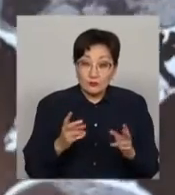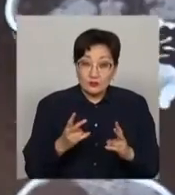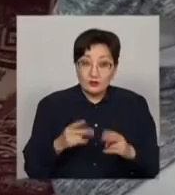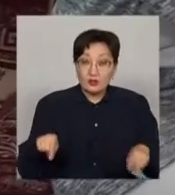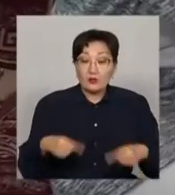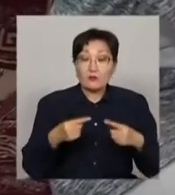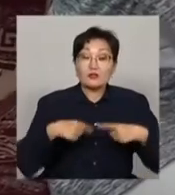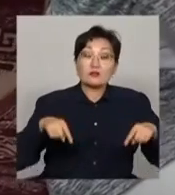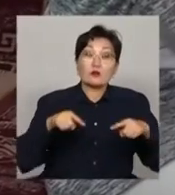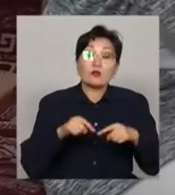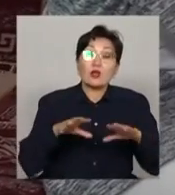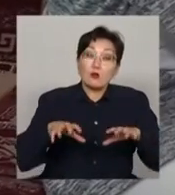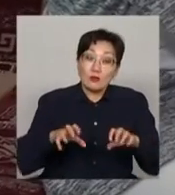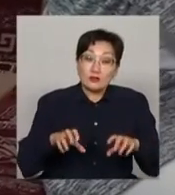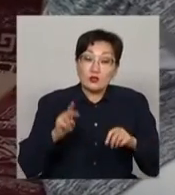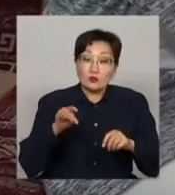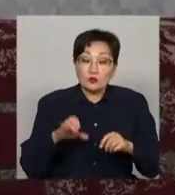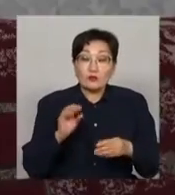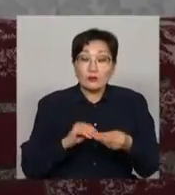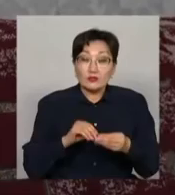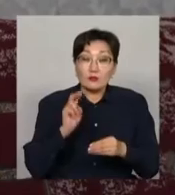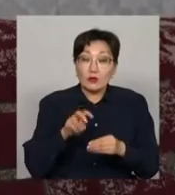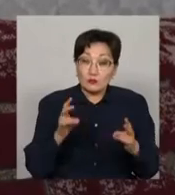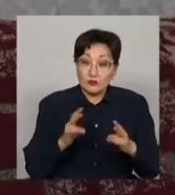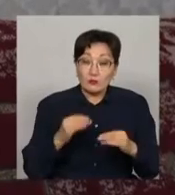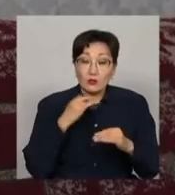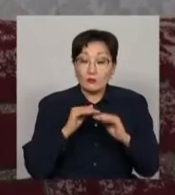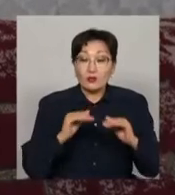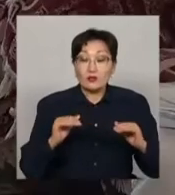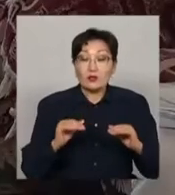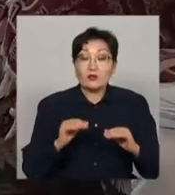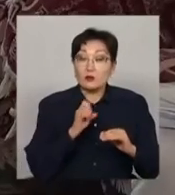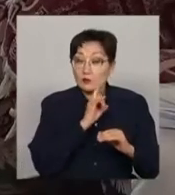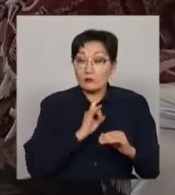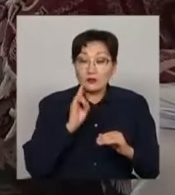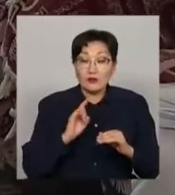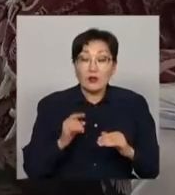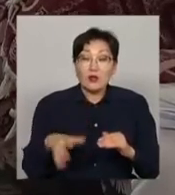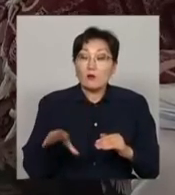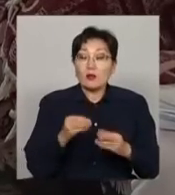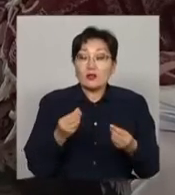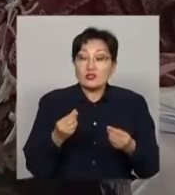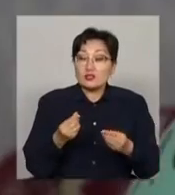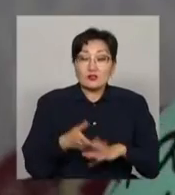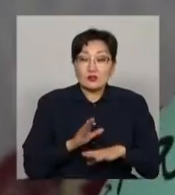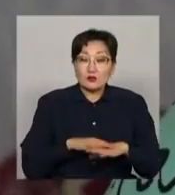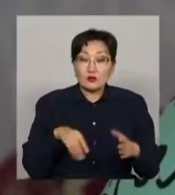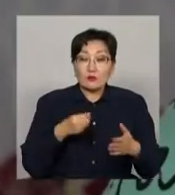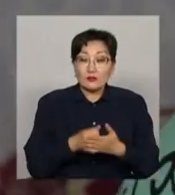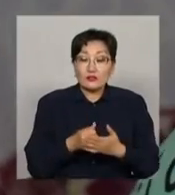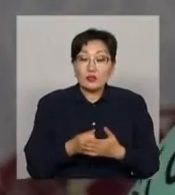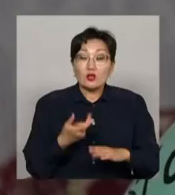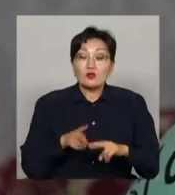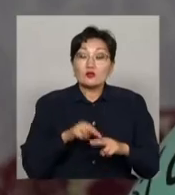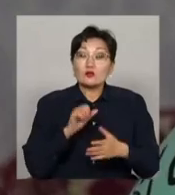Оңалту орталығы мен массаж курсына ұдайы бару керек екен. Көп балалы ана мұның бәрі қаржы жағынан аса ауыр екенін айтады. Сол себепті